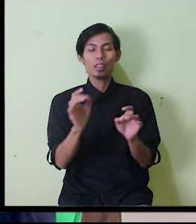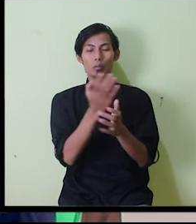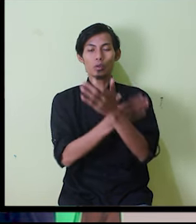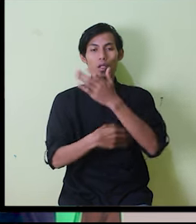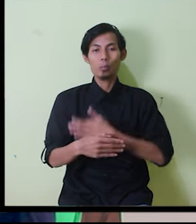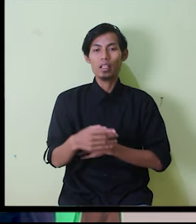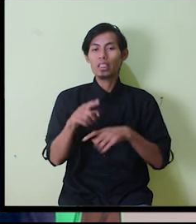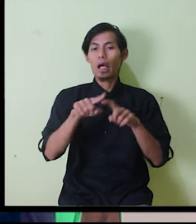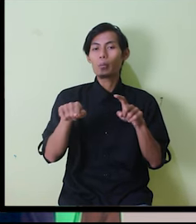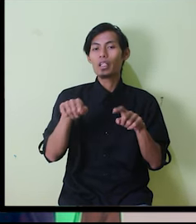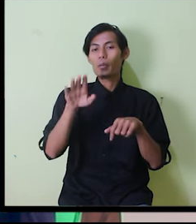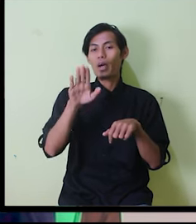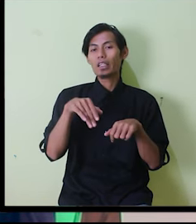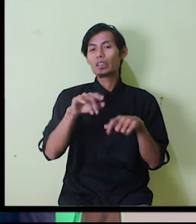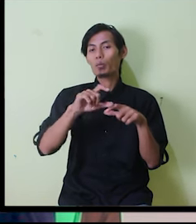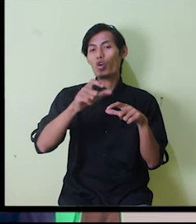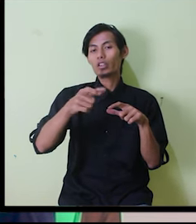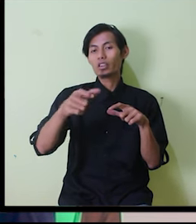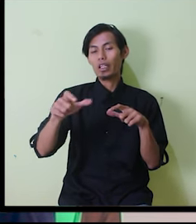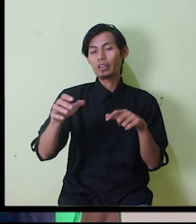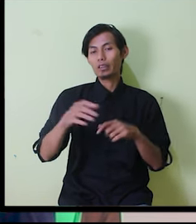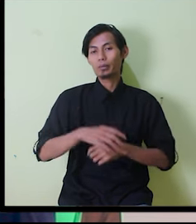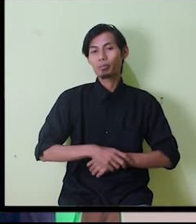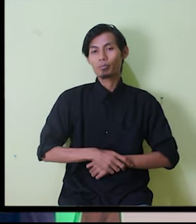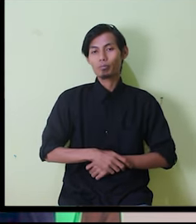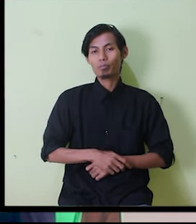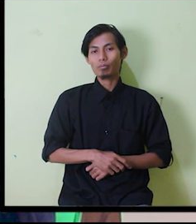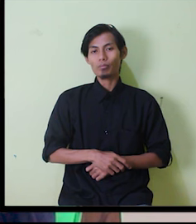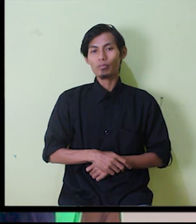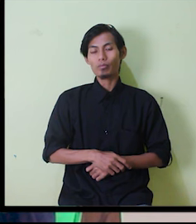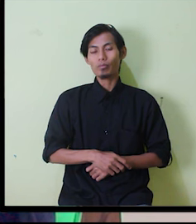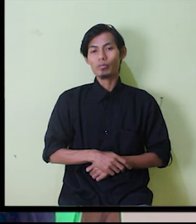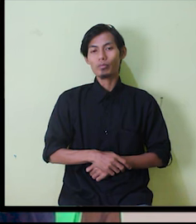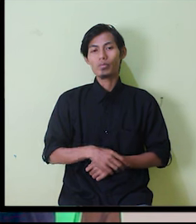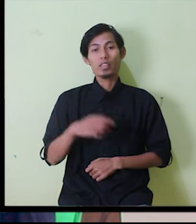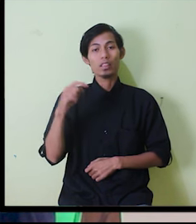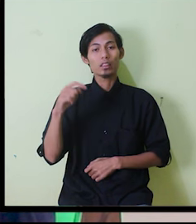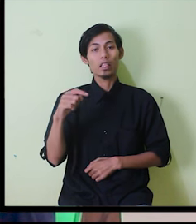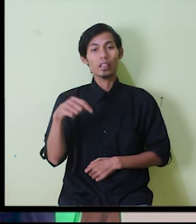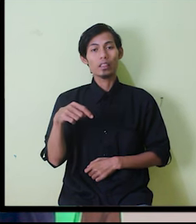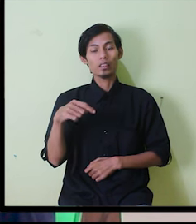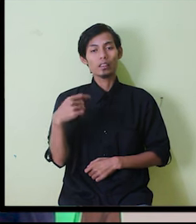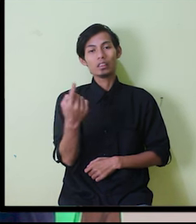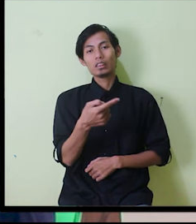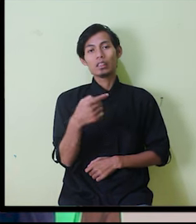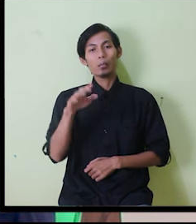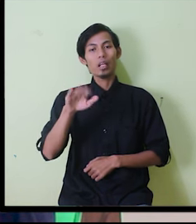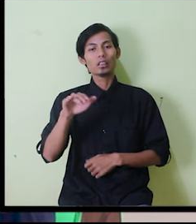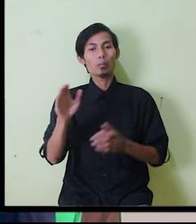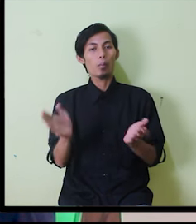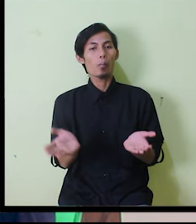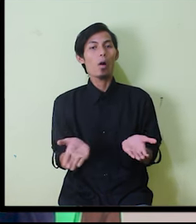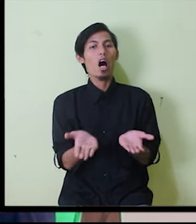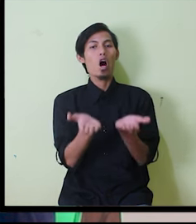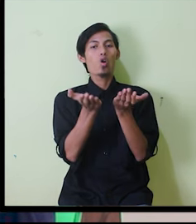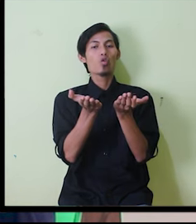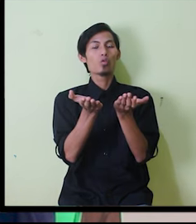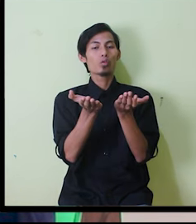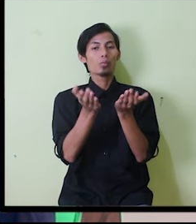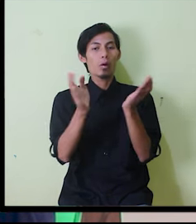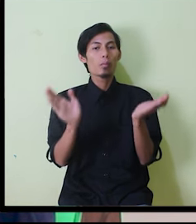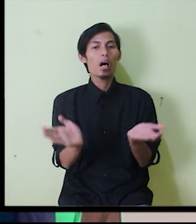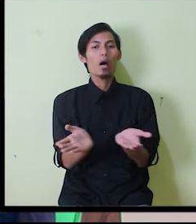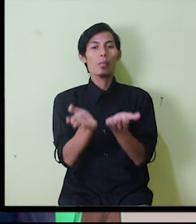Lulu tapi ya namanya kita ee saat ini itu ee dalam rangka membangun membangun